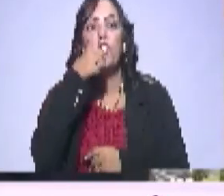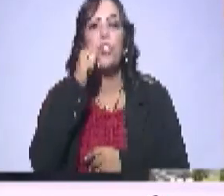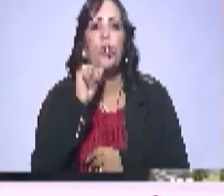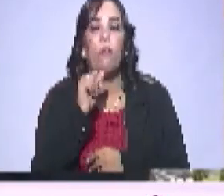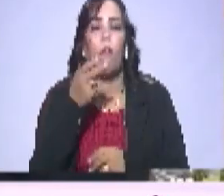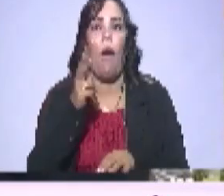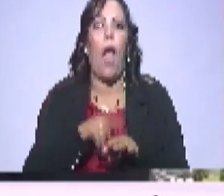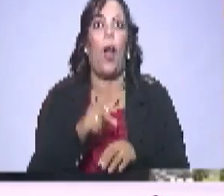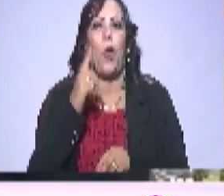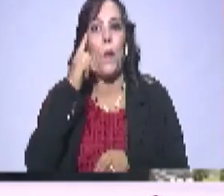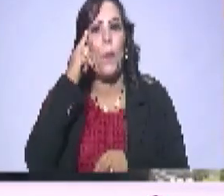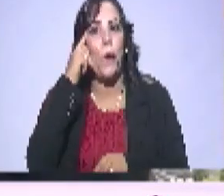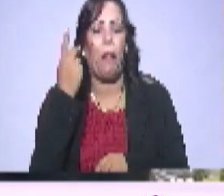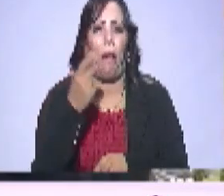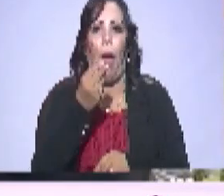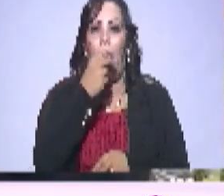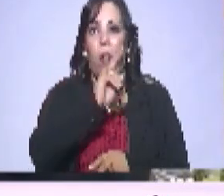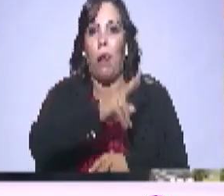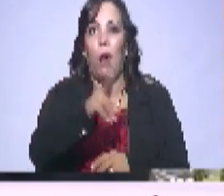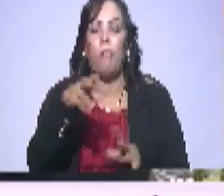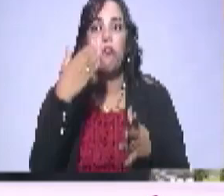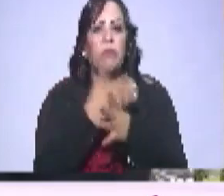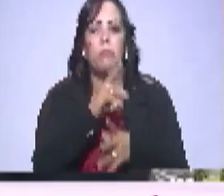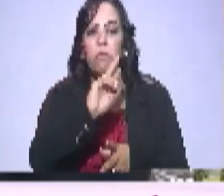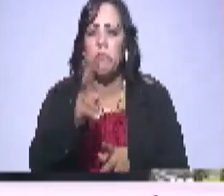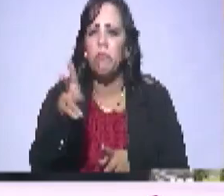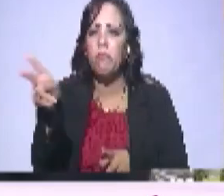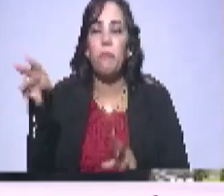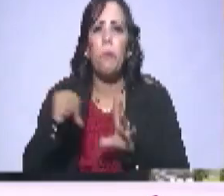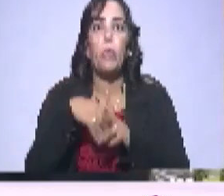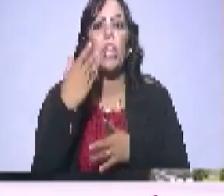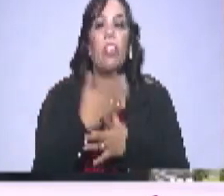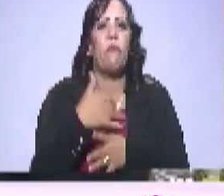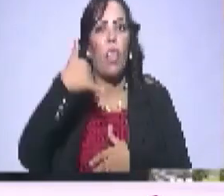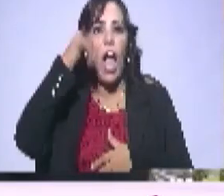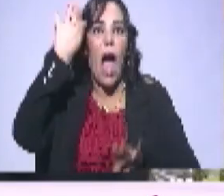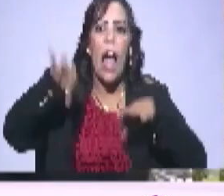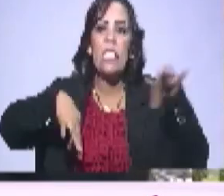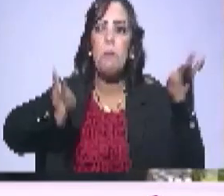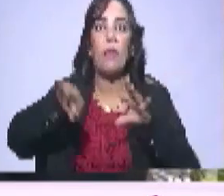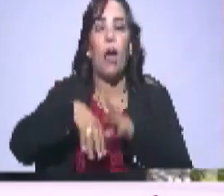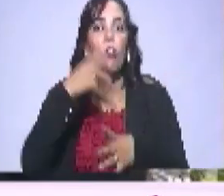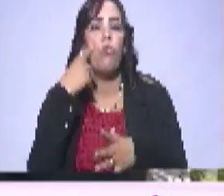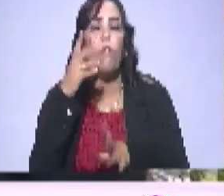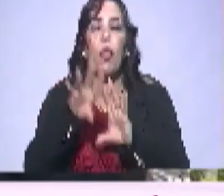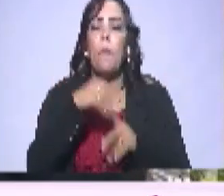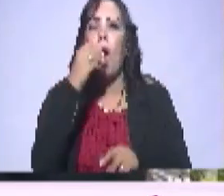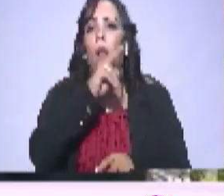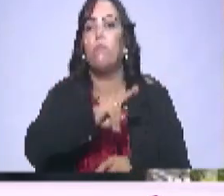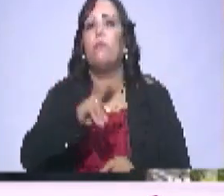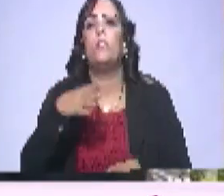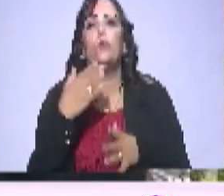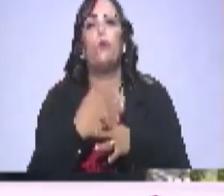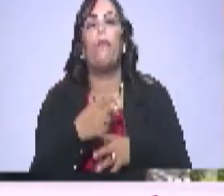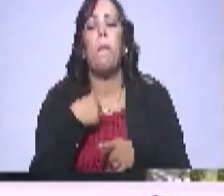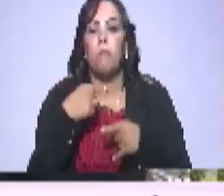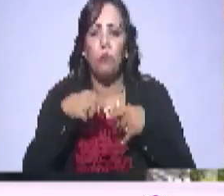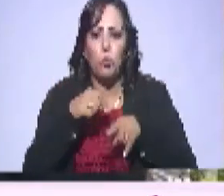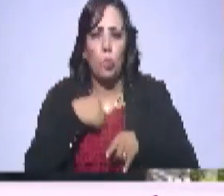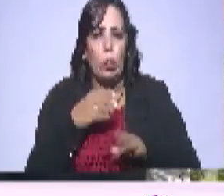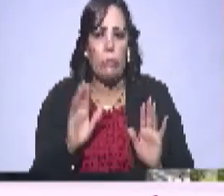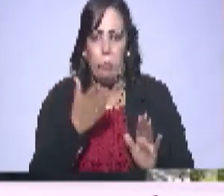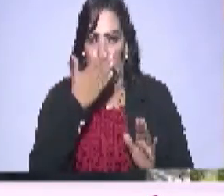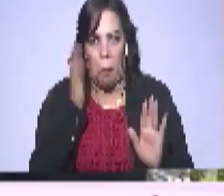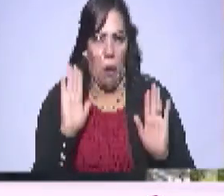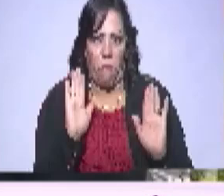كوري، هنعمل اكل من بنجلاديش، هنعمل اكل من اسبانيا، هنعمل حاجات كتير جدا ممكن حضرتك ما تناسبش حضرتك